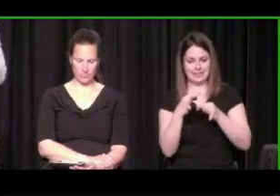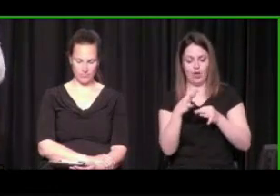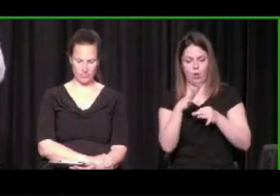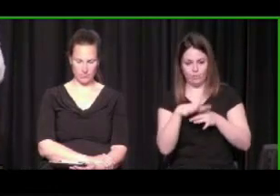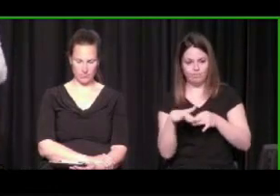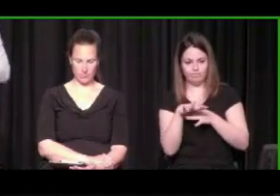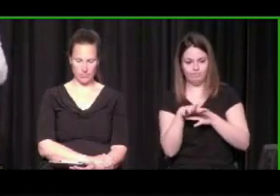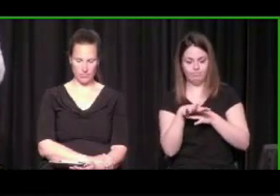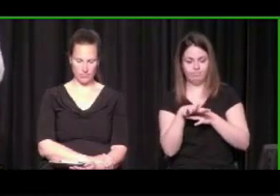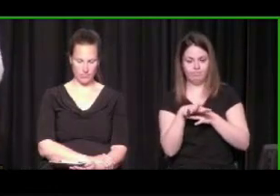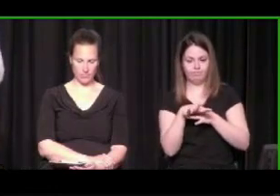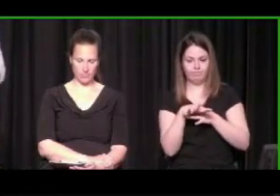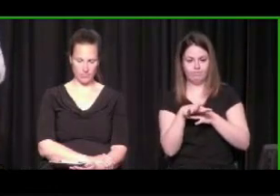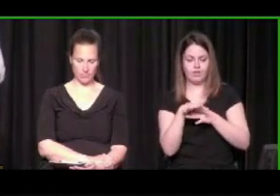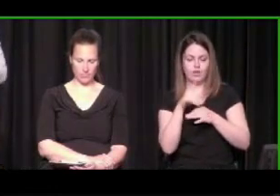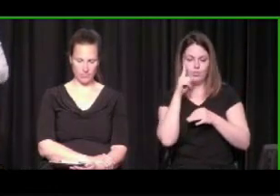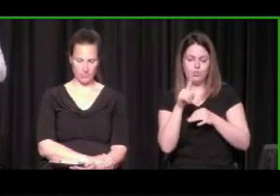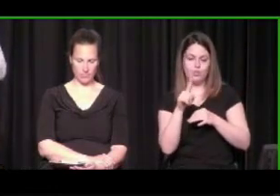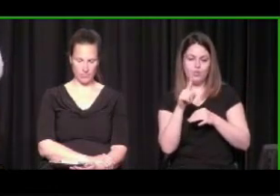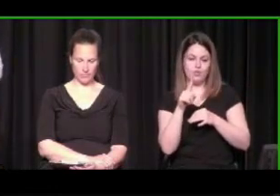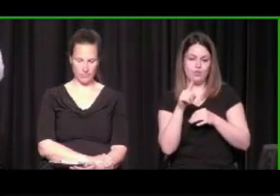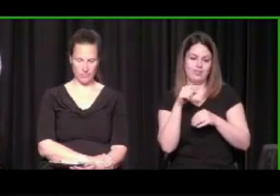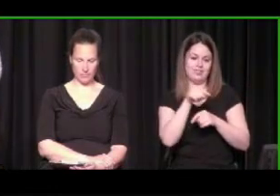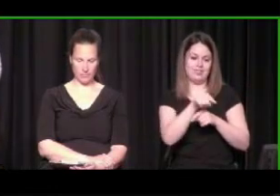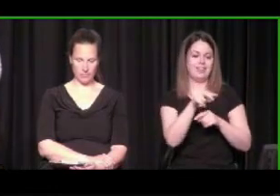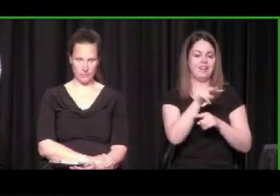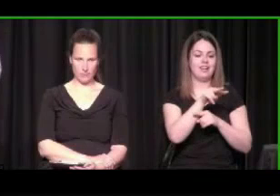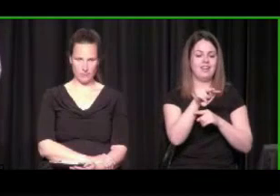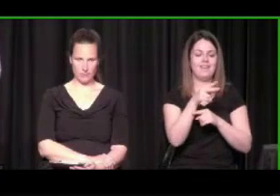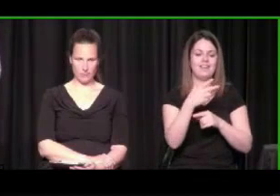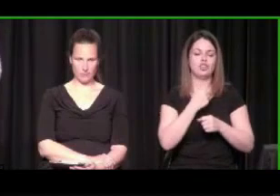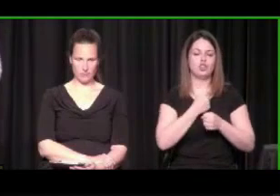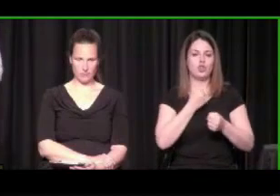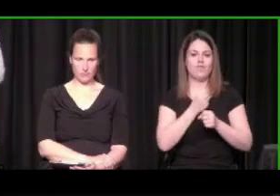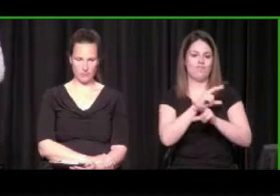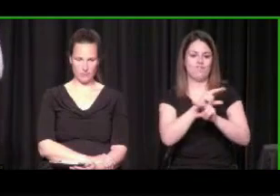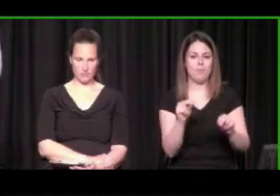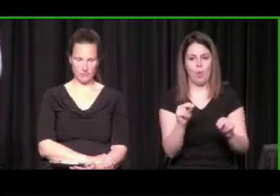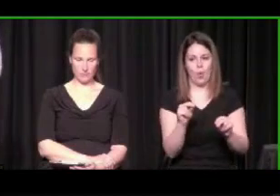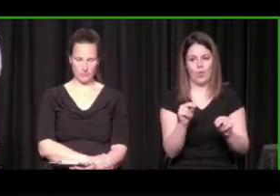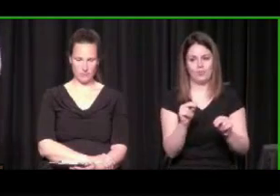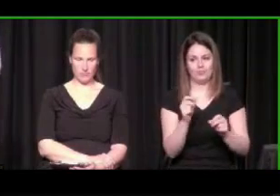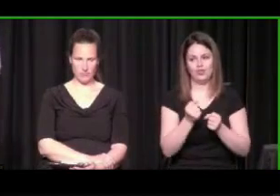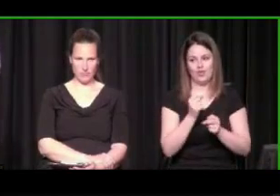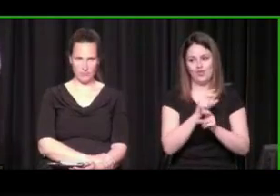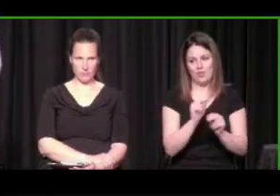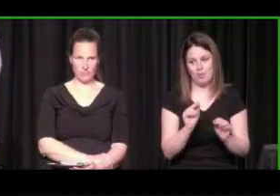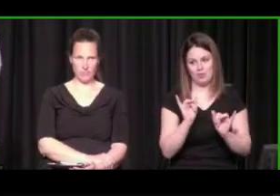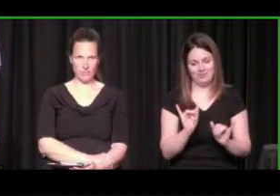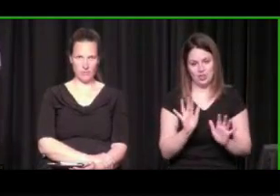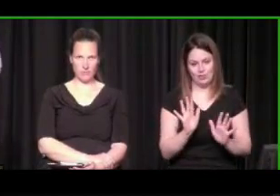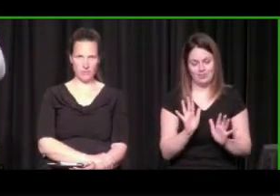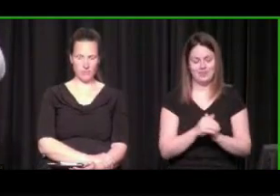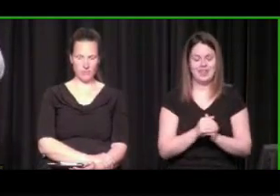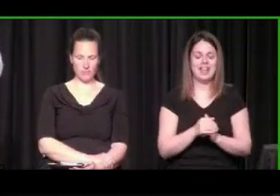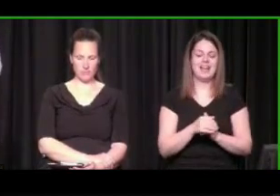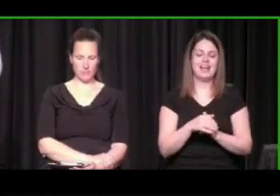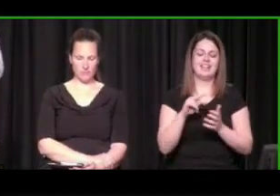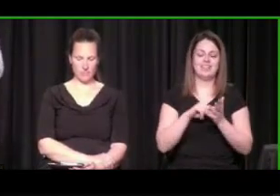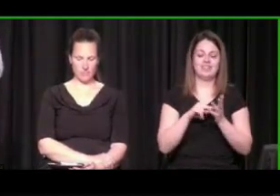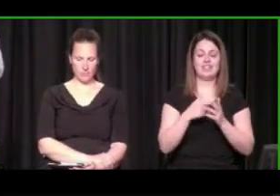va prendre de façon à épargner ce qu'elle va percevoir comme étant une souffrance pour la personne. C'est un peu comme si on se disait, ben